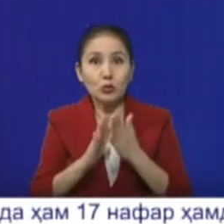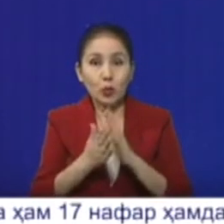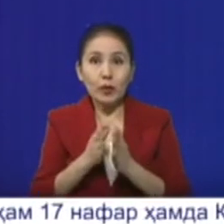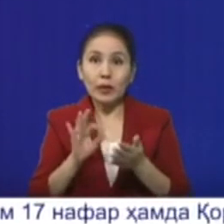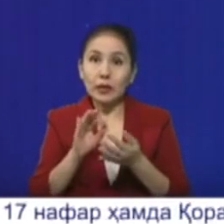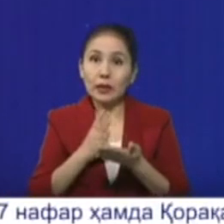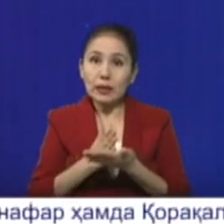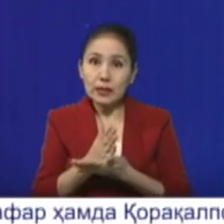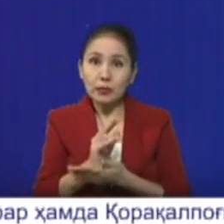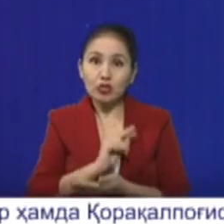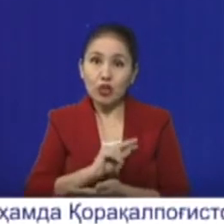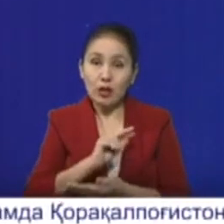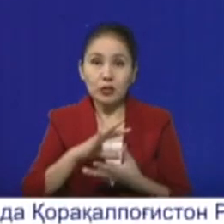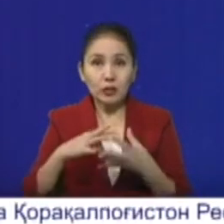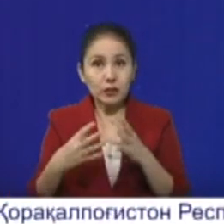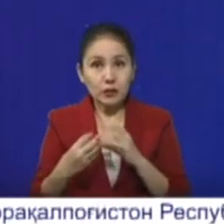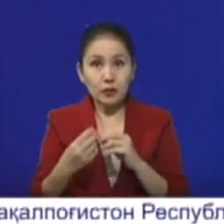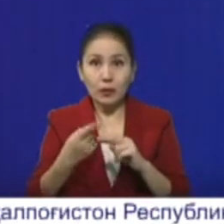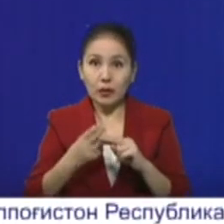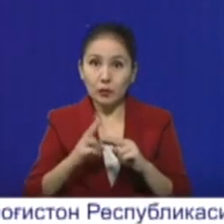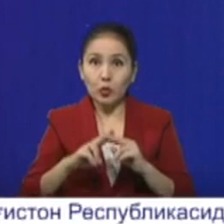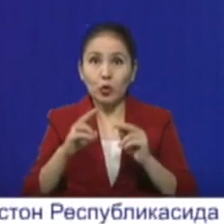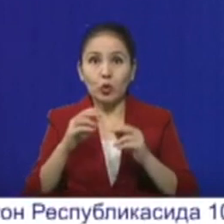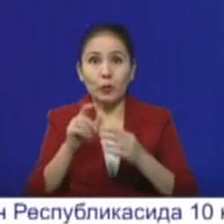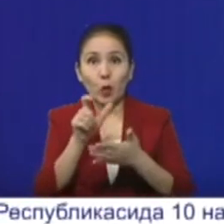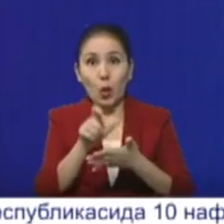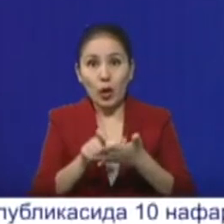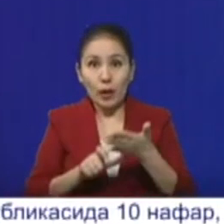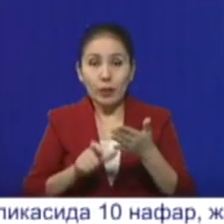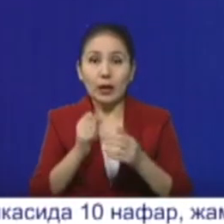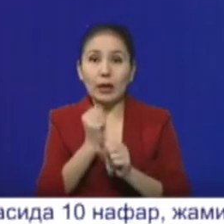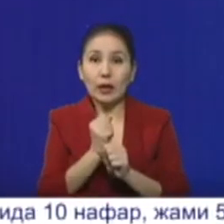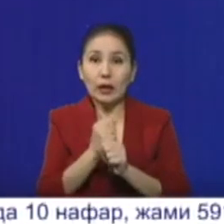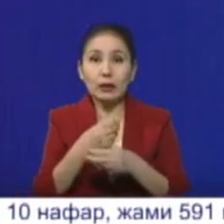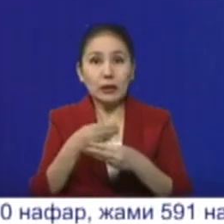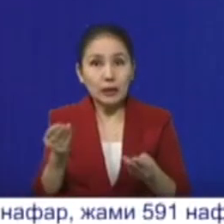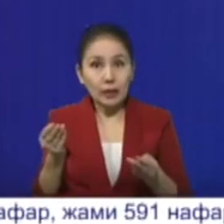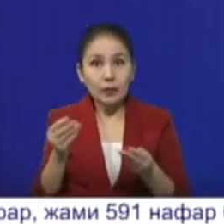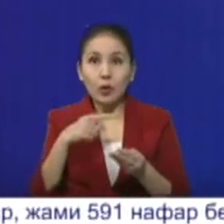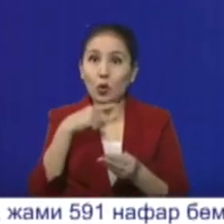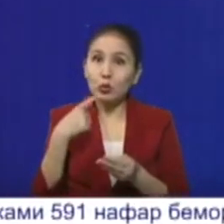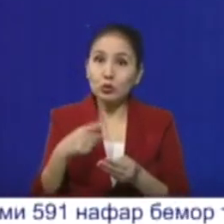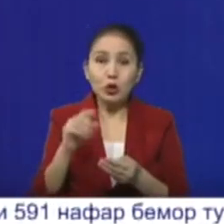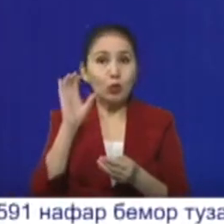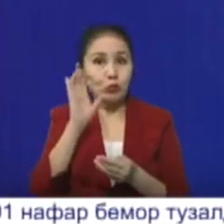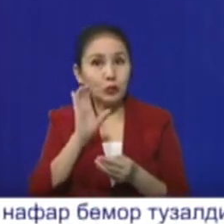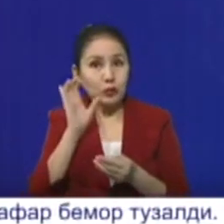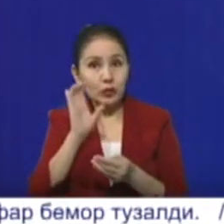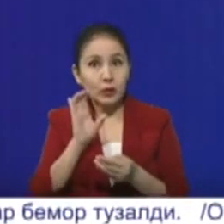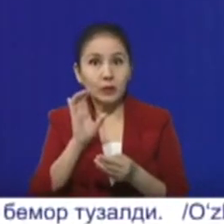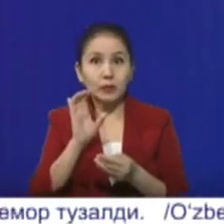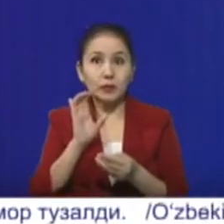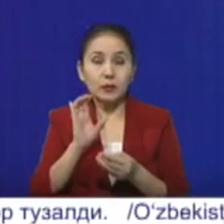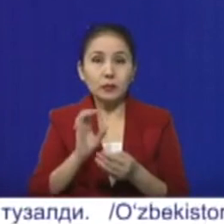asosida ishlash natijasida mana bunday qo'llanmalar yaratilgan. Sog'liqni saqlash vazirligi tomonidan ruscha va o'zbekcha va kimlar